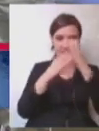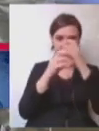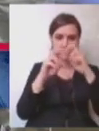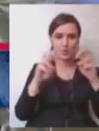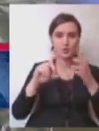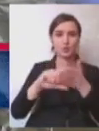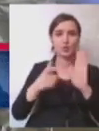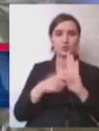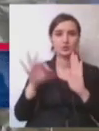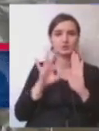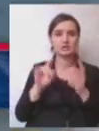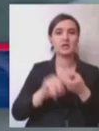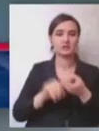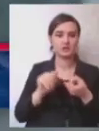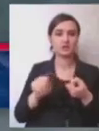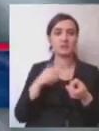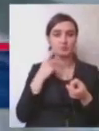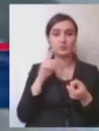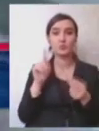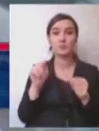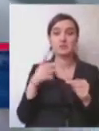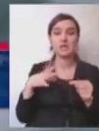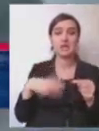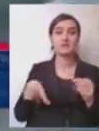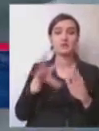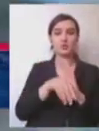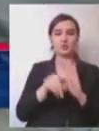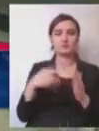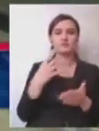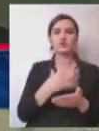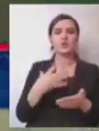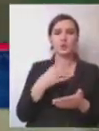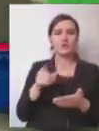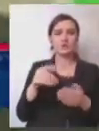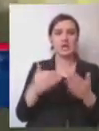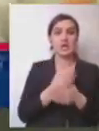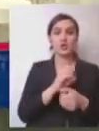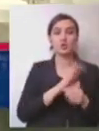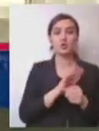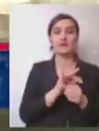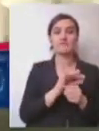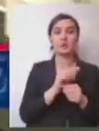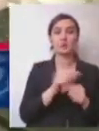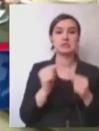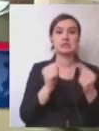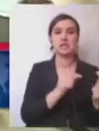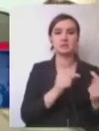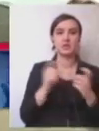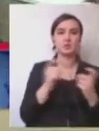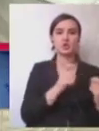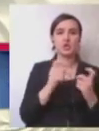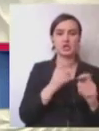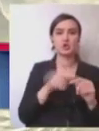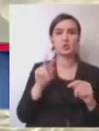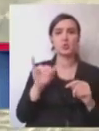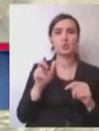ლაბორატორიასთან დაკავშირებითაც და თქვა, რომ მას ქვეყანაში აქვს განსაკუთრებით დიდი როლი ახალი კორონავირუსის წინააღმდეგ ბრძოლაში და ის,